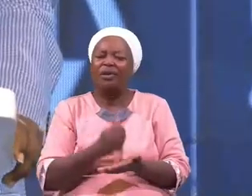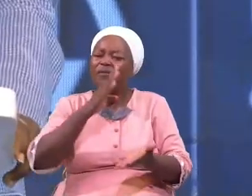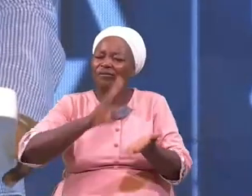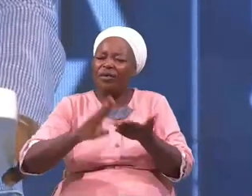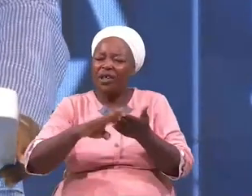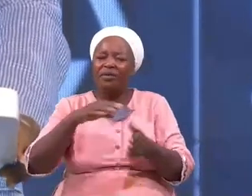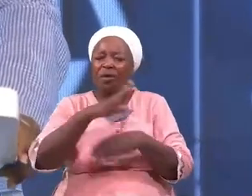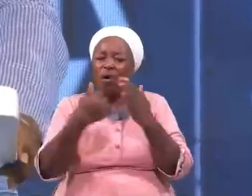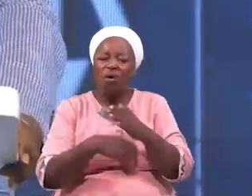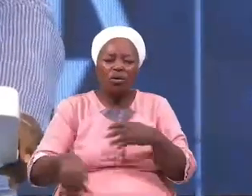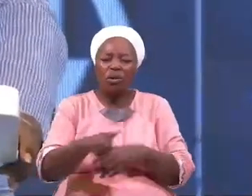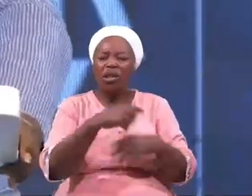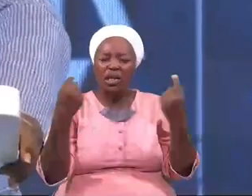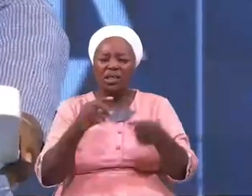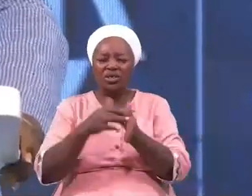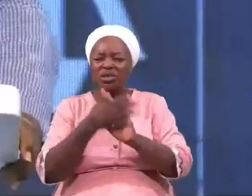Pardonne tous leurs péchés.